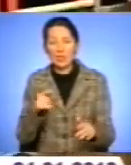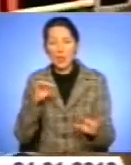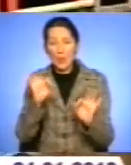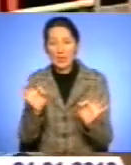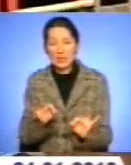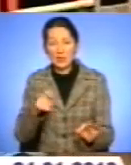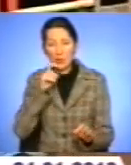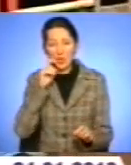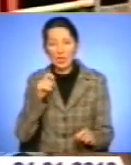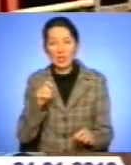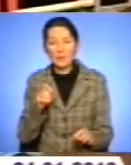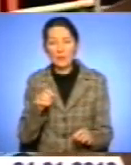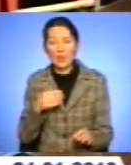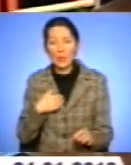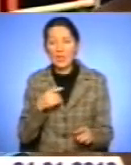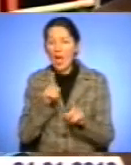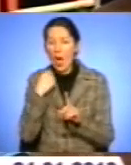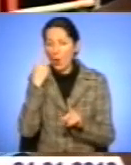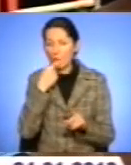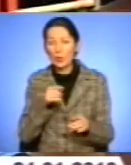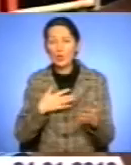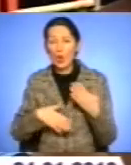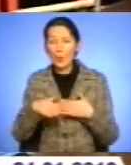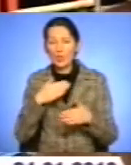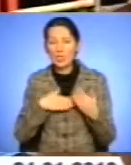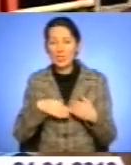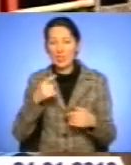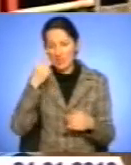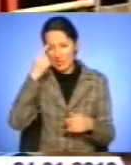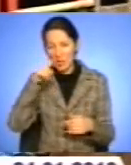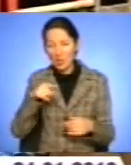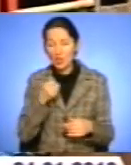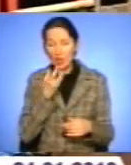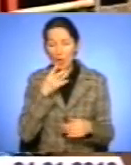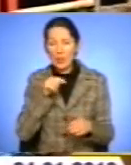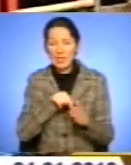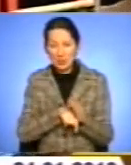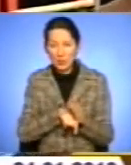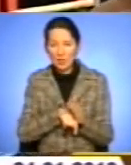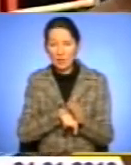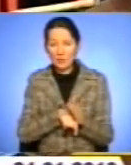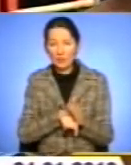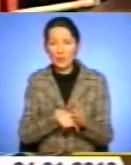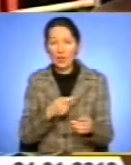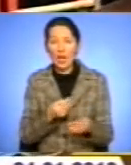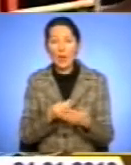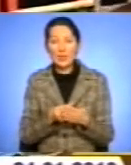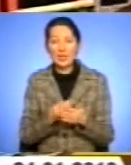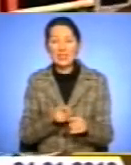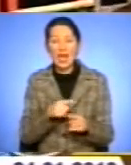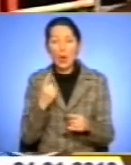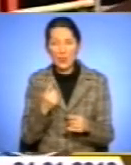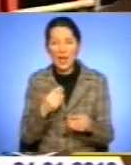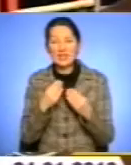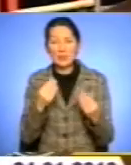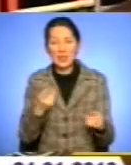Режисер-постановник вистави – народний артист України Олег Мосійчук, сценографія і костюми Григорій Лоїк, а диригент оркестру – заслужений